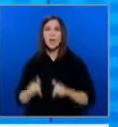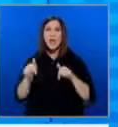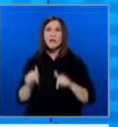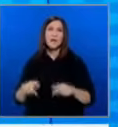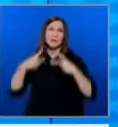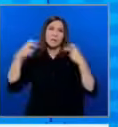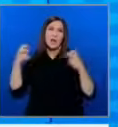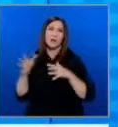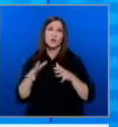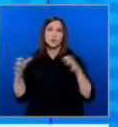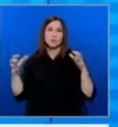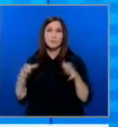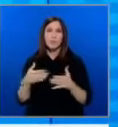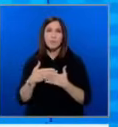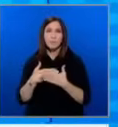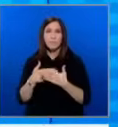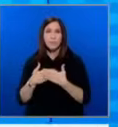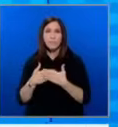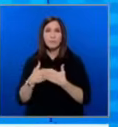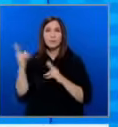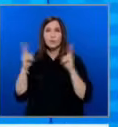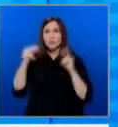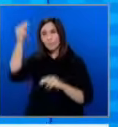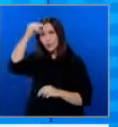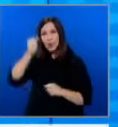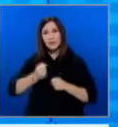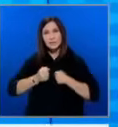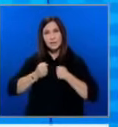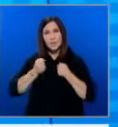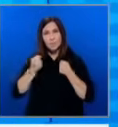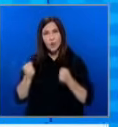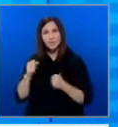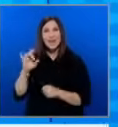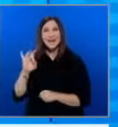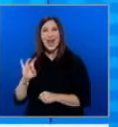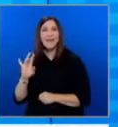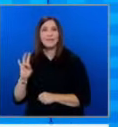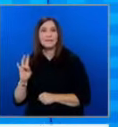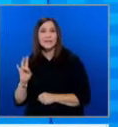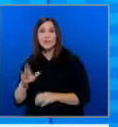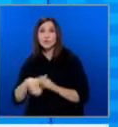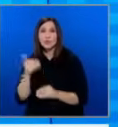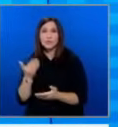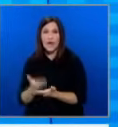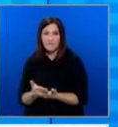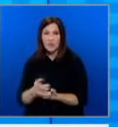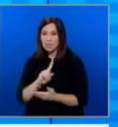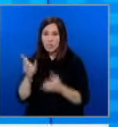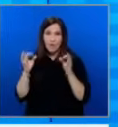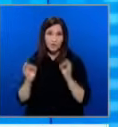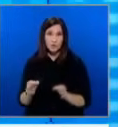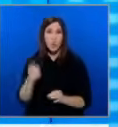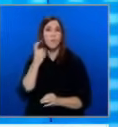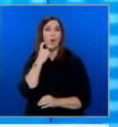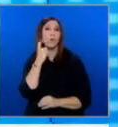И днес скандали в Народното събрание. Продължаваме промяната Демократична България, заплашиха Рая Назарян с оставка